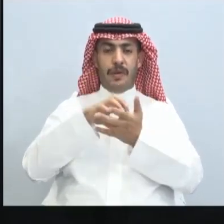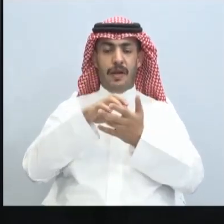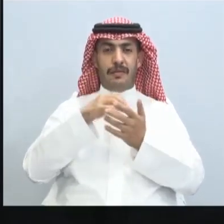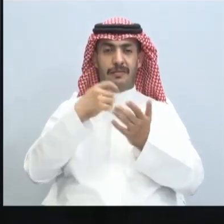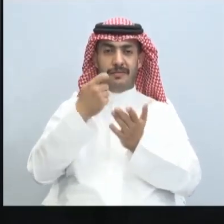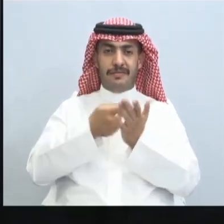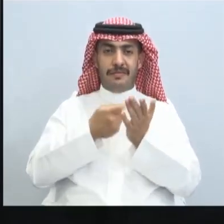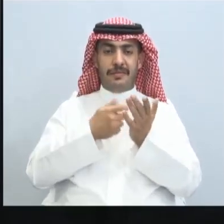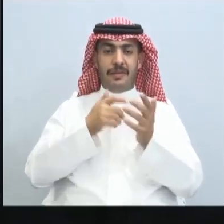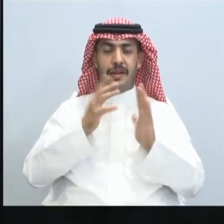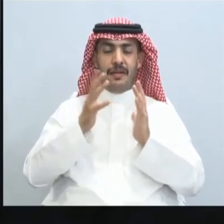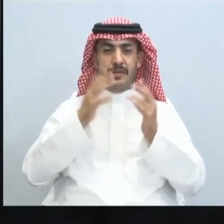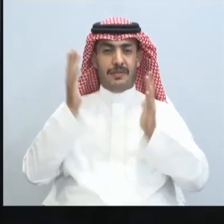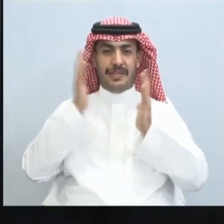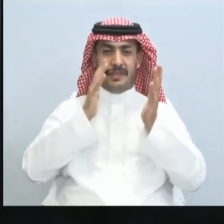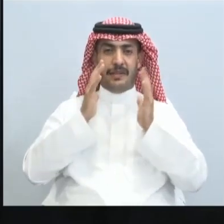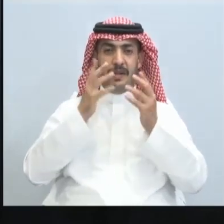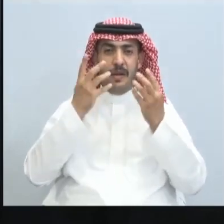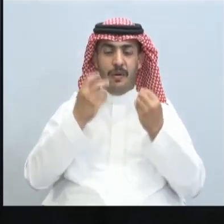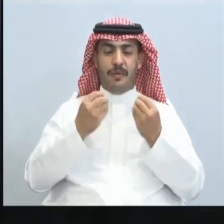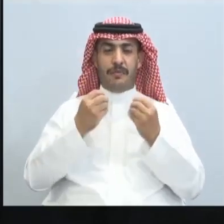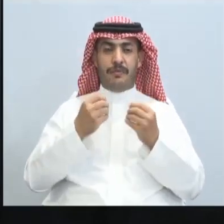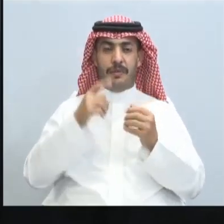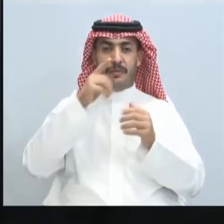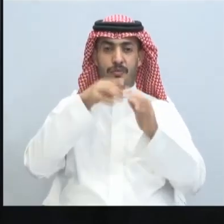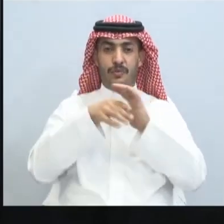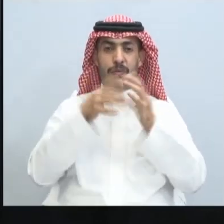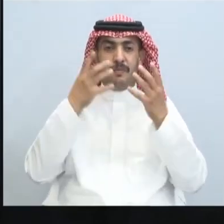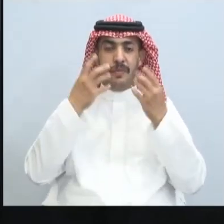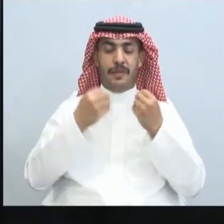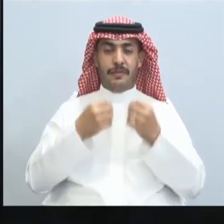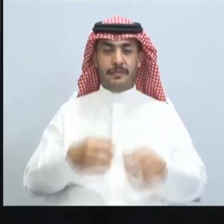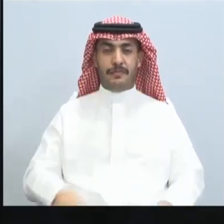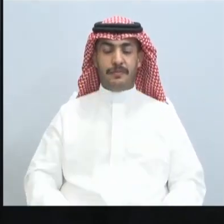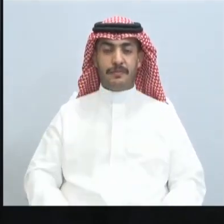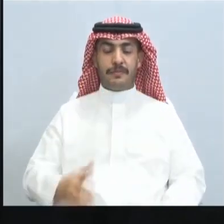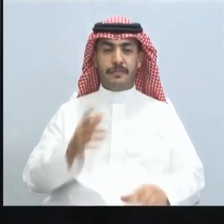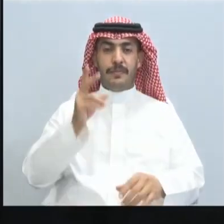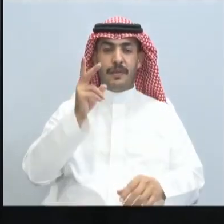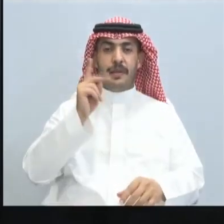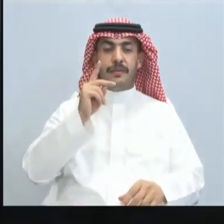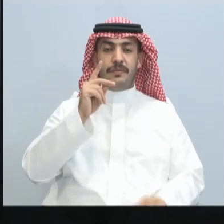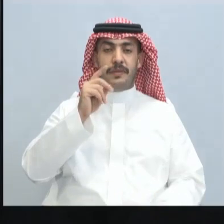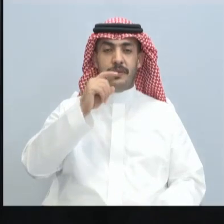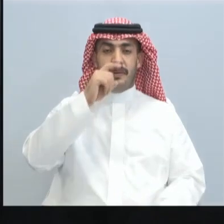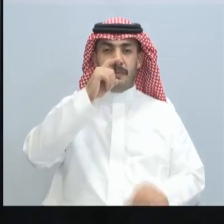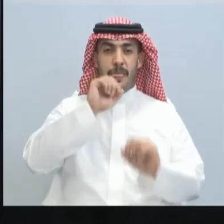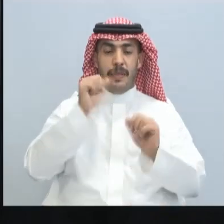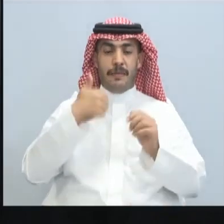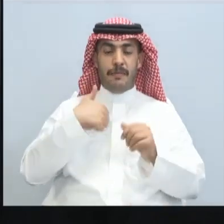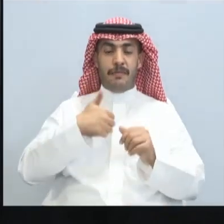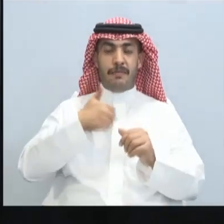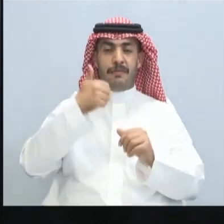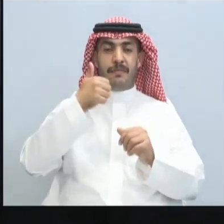من من تشويش او من عوامل خارجيه لابد تك تكون مهيئه وكذلك ذكرنا لابد ان يكون متمكن